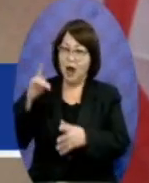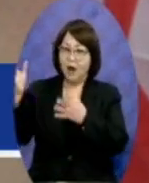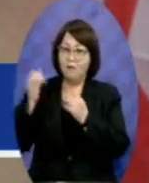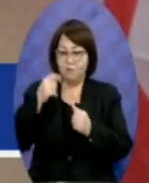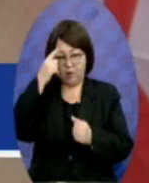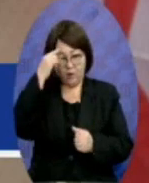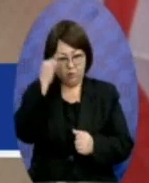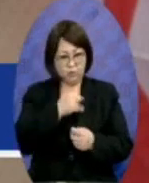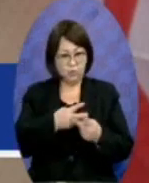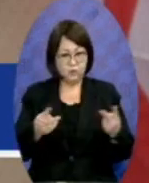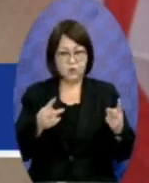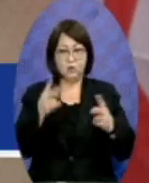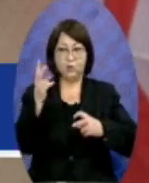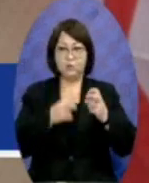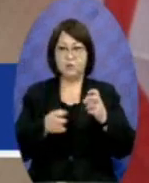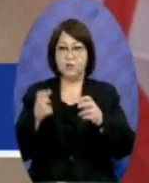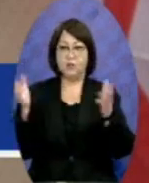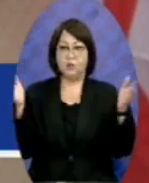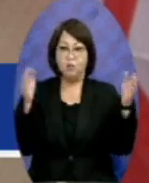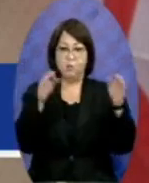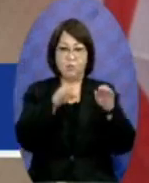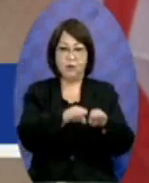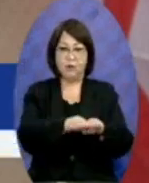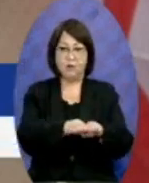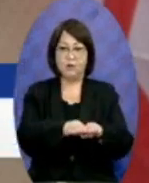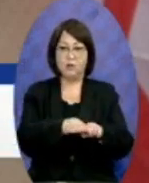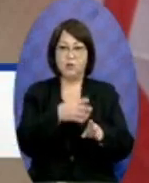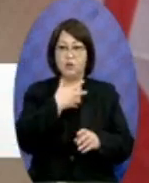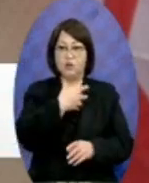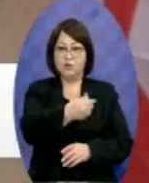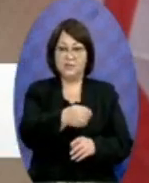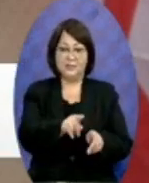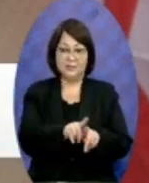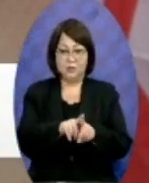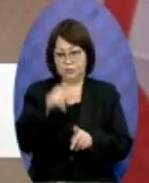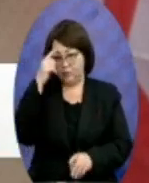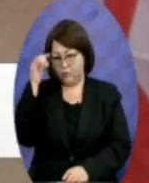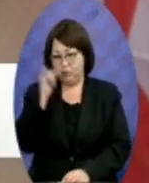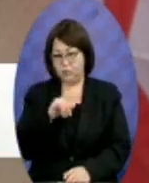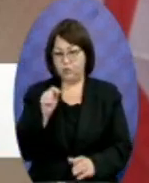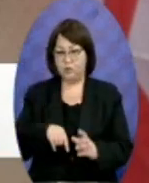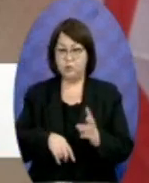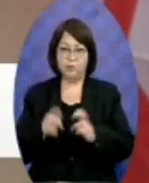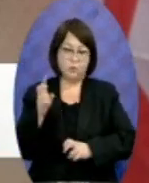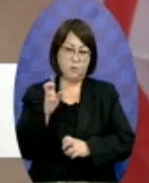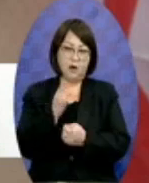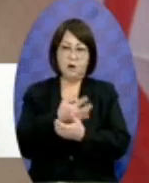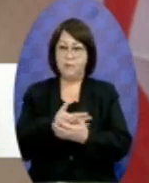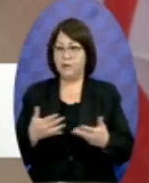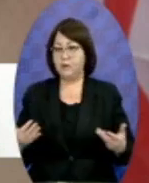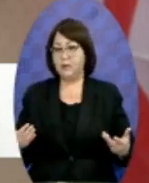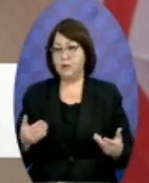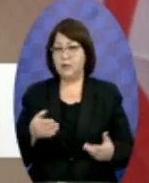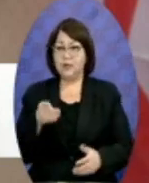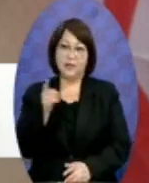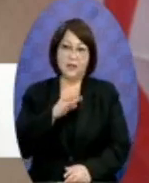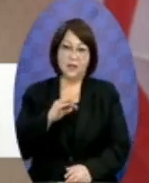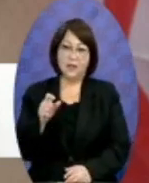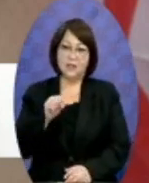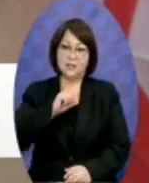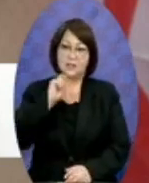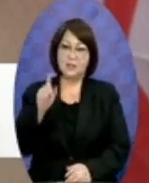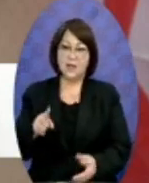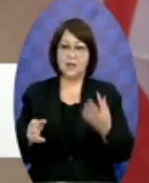хомиход хүрэх чинь гэсэн үг л дээ. Тэгэхээр дотооддоо үйлдвэрлэсэн бараануудыг хэрэглээний зээлээр